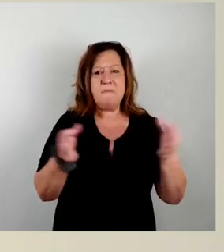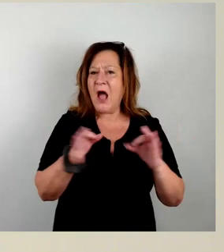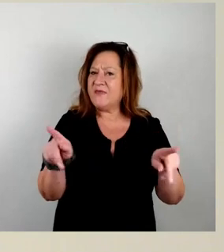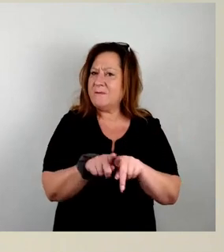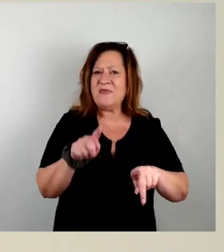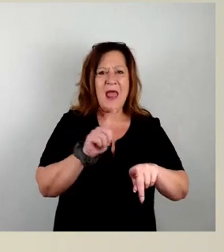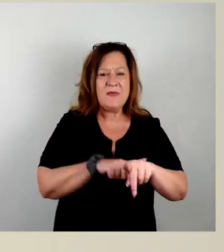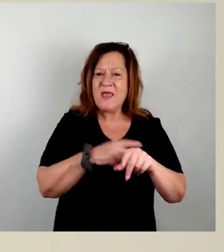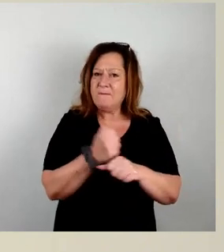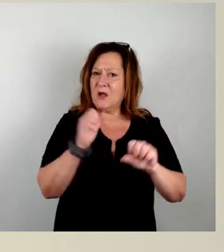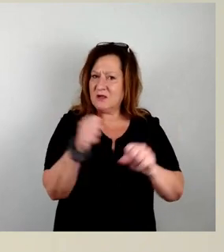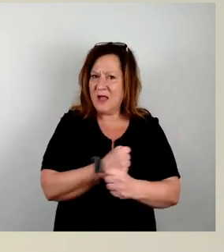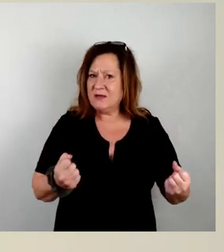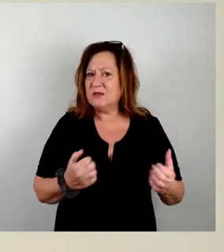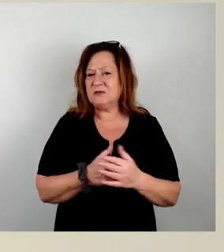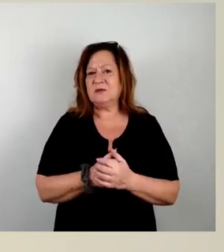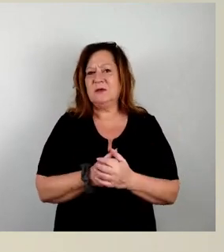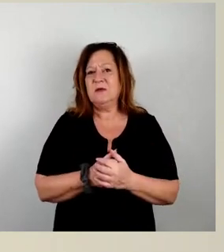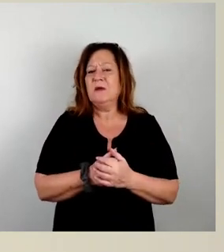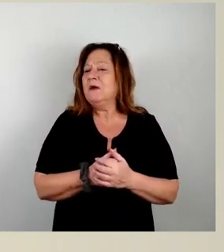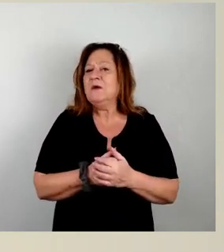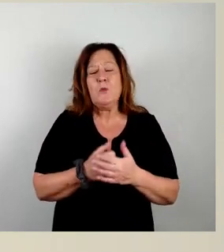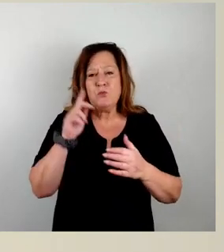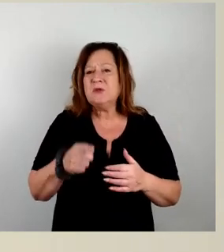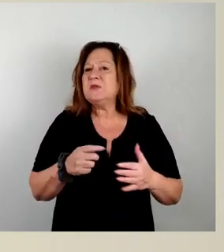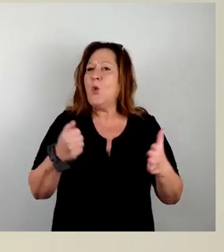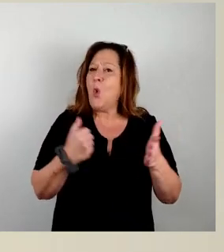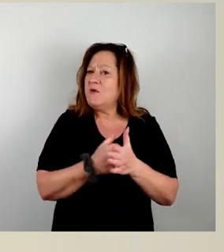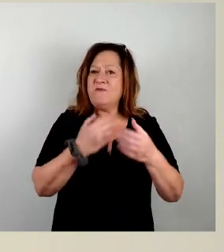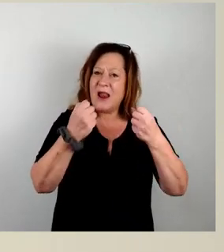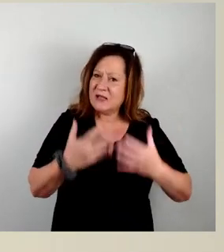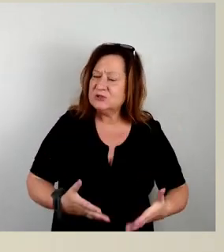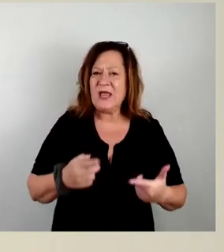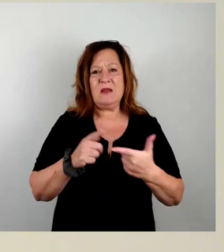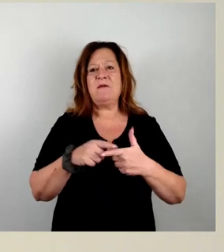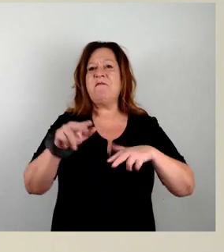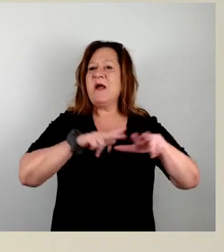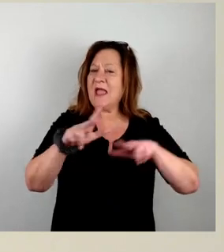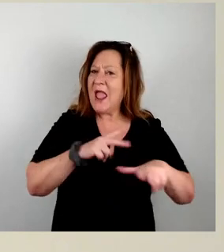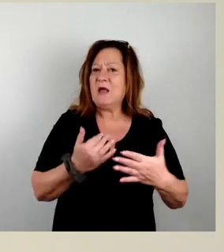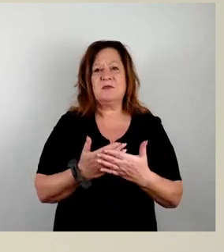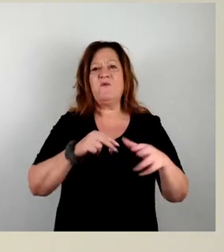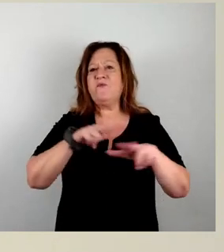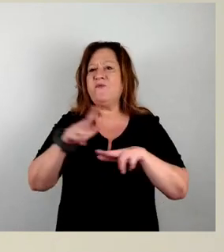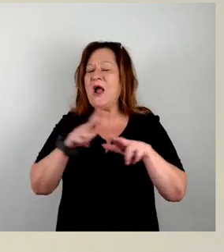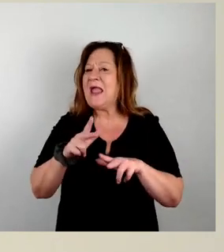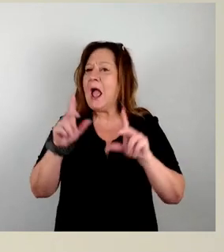Sie haben einen Aspekt genannt, Verkehrsbelegung, Unfallgeschehen, verkehrliche Bedeutsamkeit